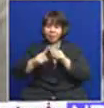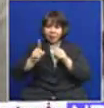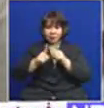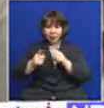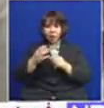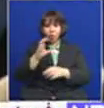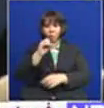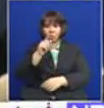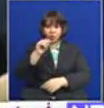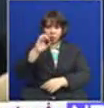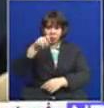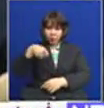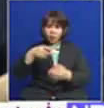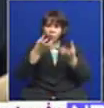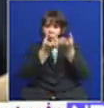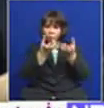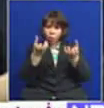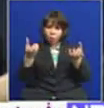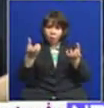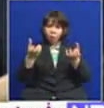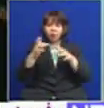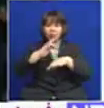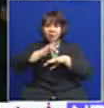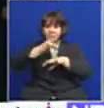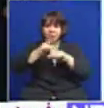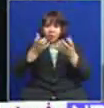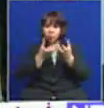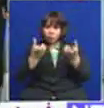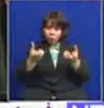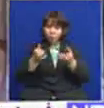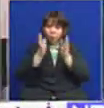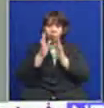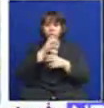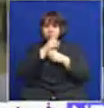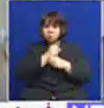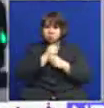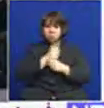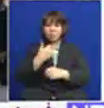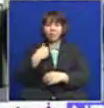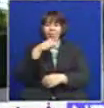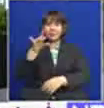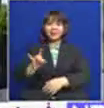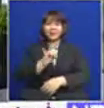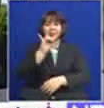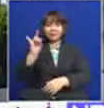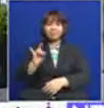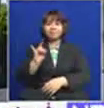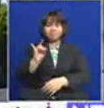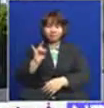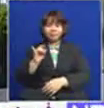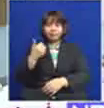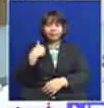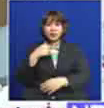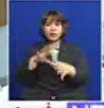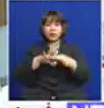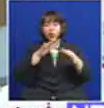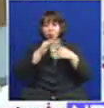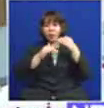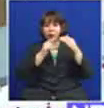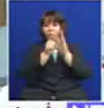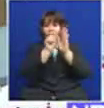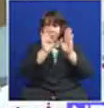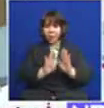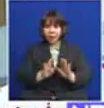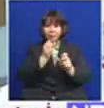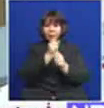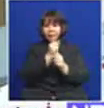สินค้าโอท็อปสินค้าที่เป็นมิตรกับสิ่งแวดล้อมสินค้ากลุ่มผู้สูงอายุและสินค้าสำหรับสัตว์เลี้ยงเพื่อกระตุ้นให้เกิดการพัฒนาการออกแบบ